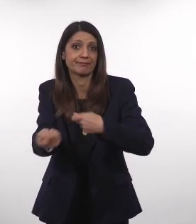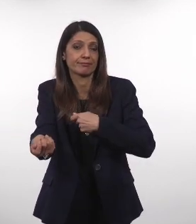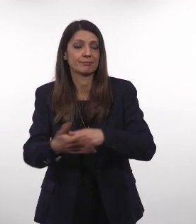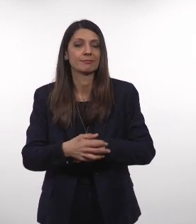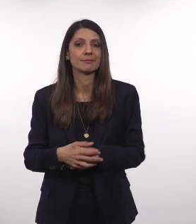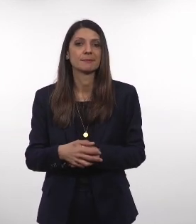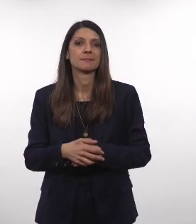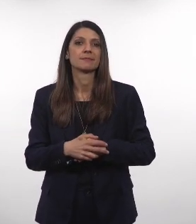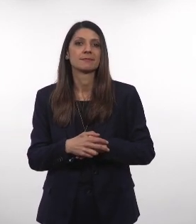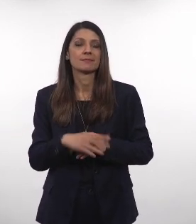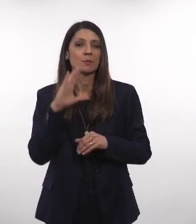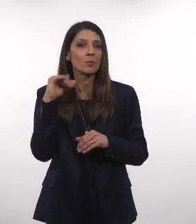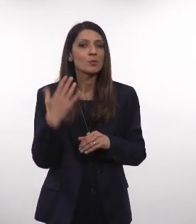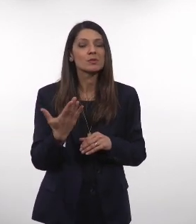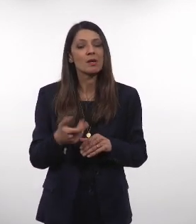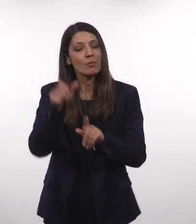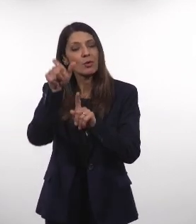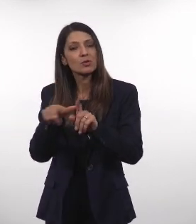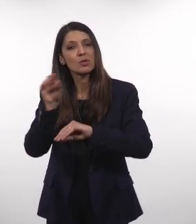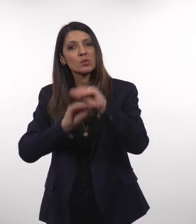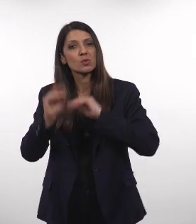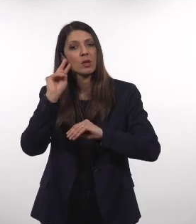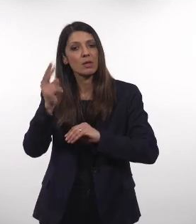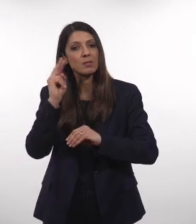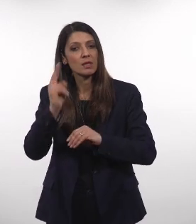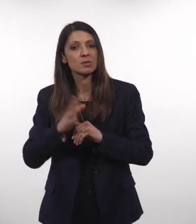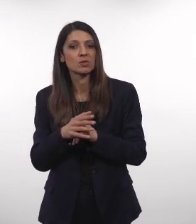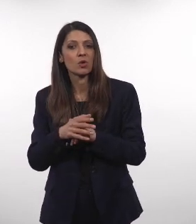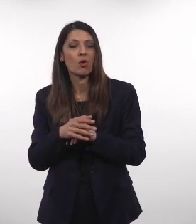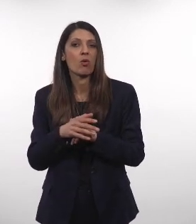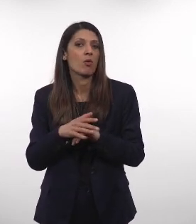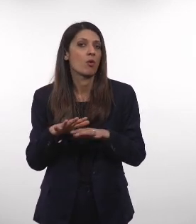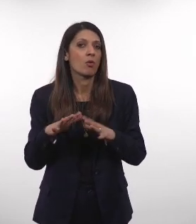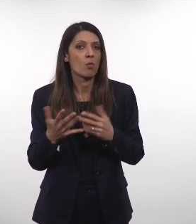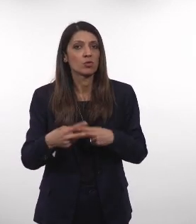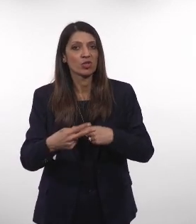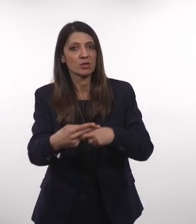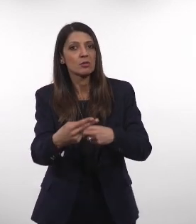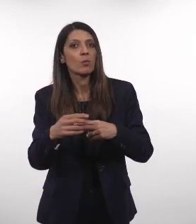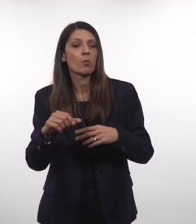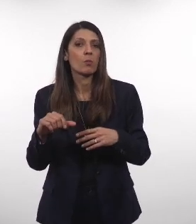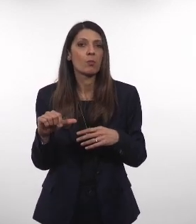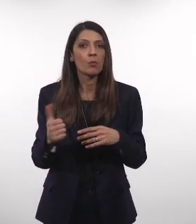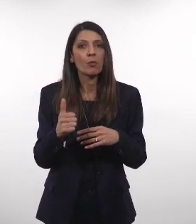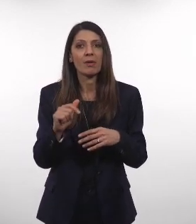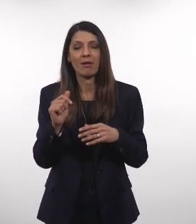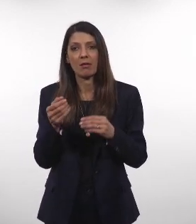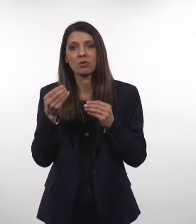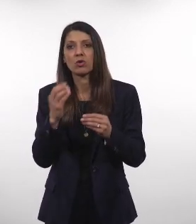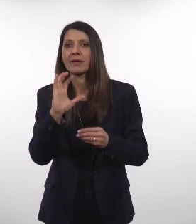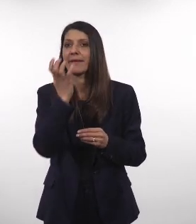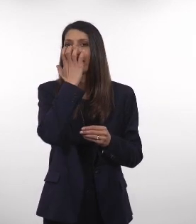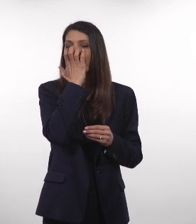pour ça que pour l'habituation aux soins de Mohamed, nous travaillons également l'administration du gaz Méopa